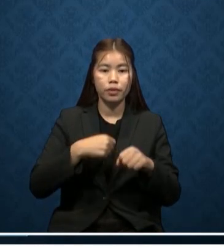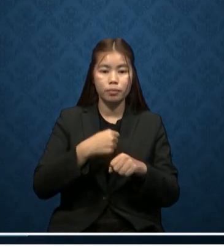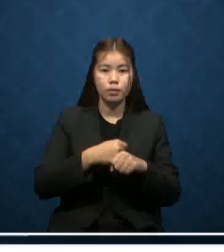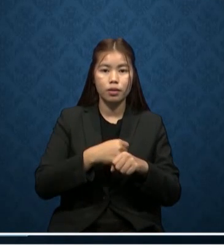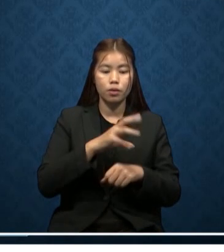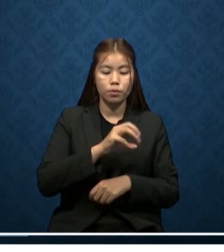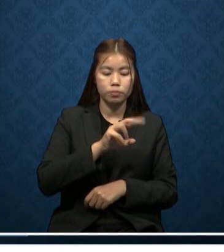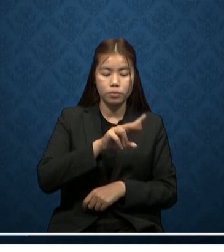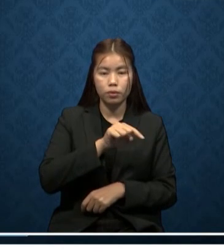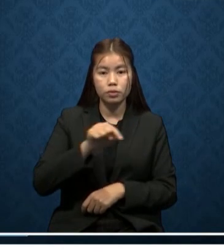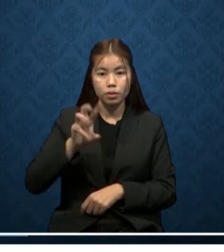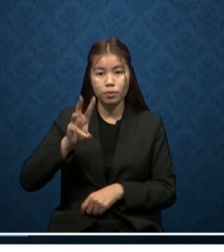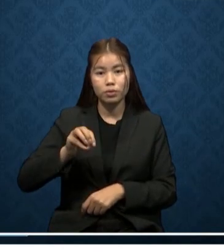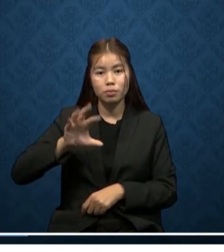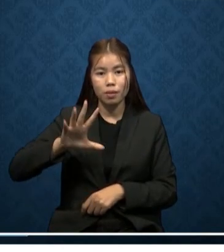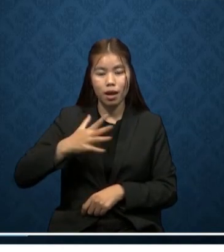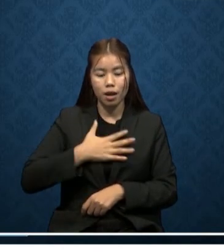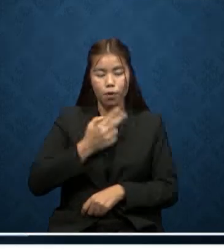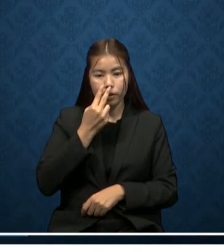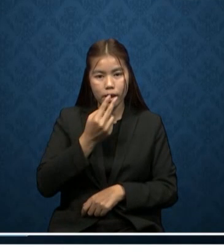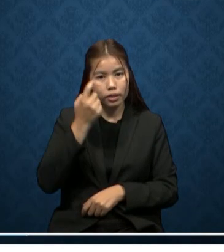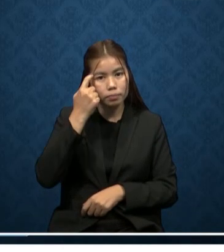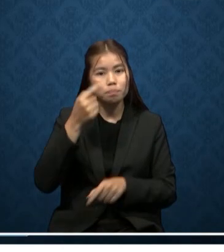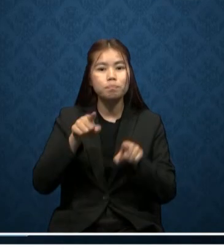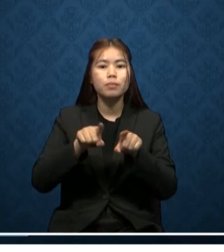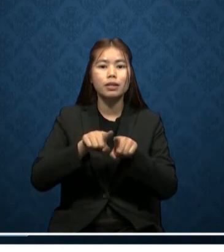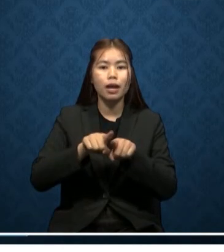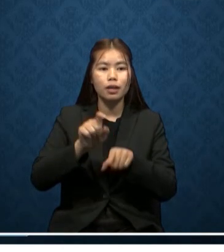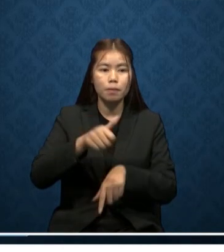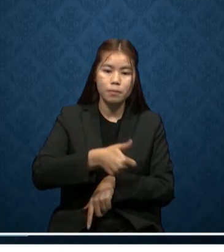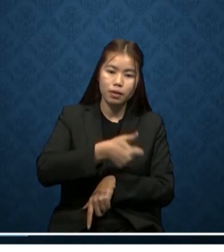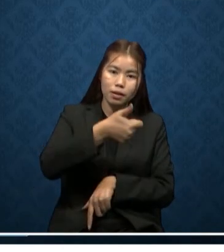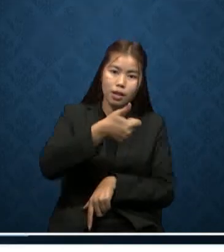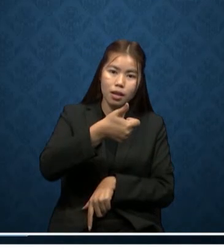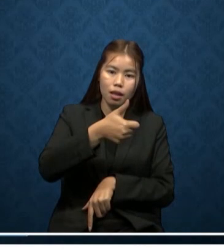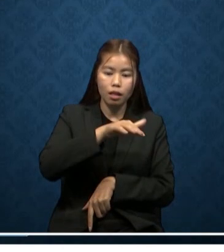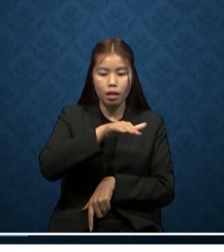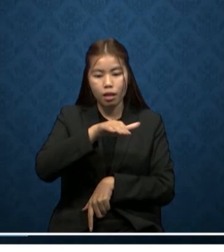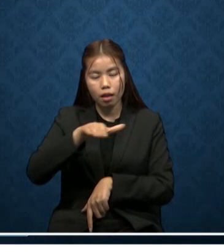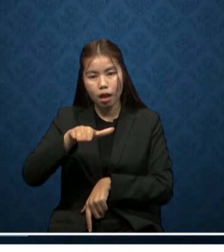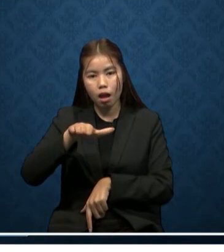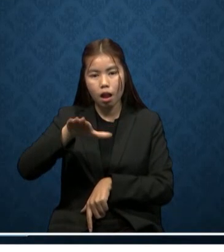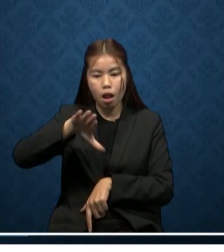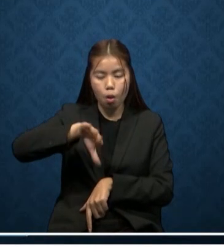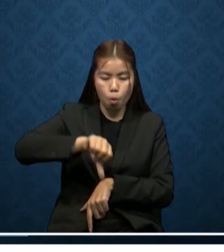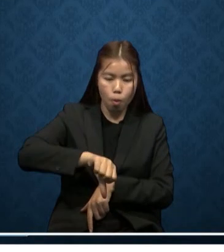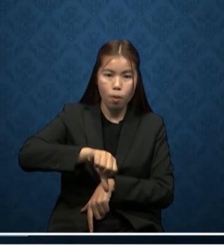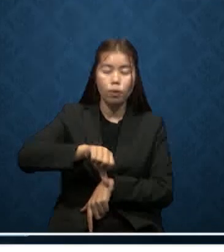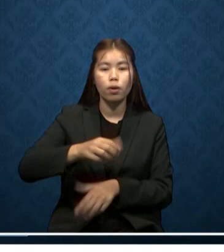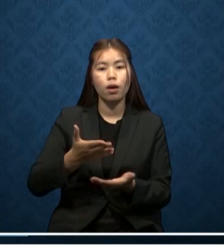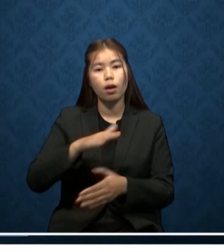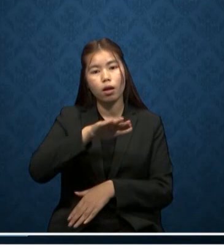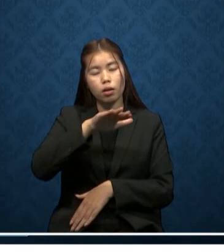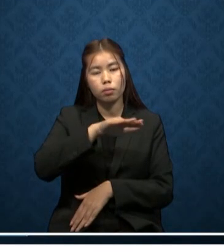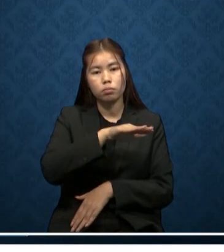62-65เราจะเห็นเหมือนกันมีทั้งดีขึ้นนะครับค่อนข้างคงที่ลดลงนะครับ